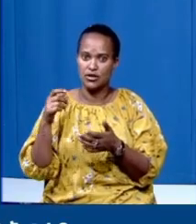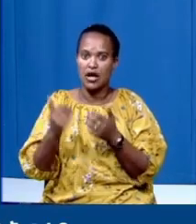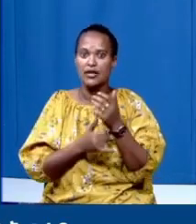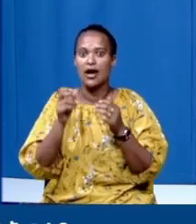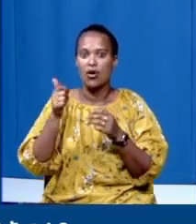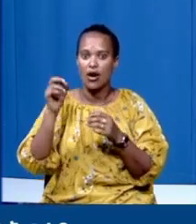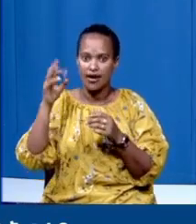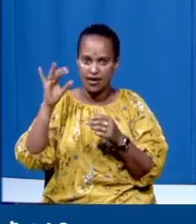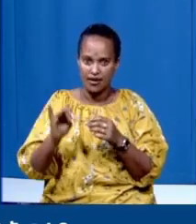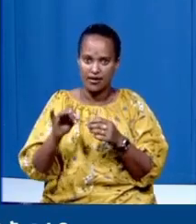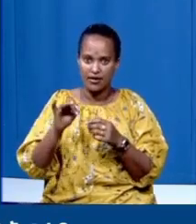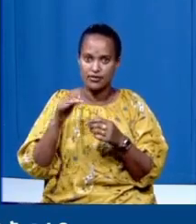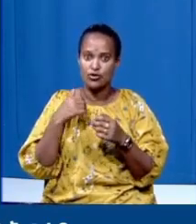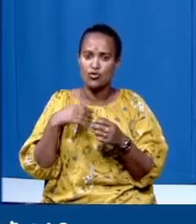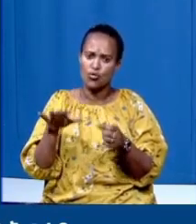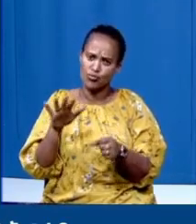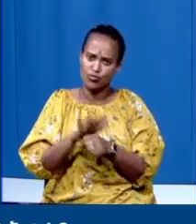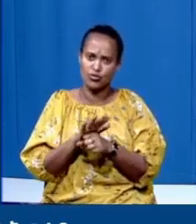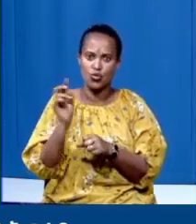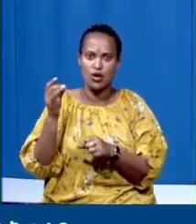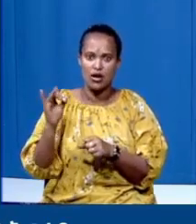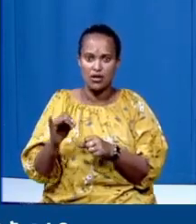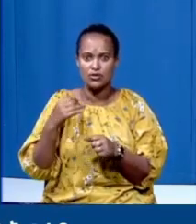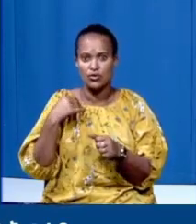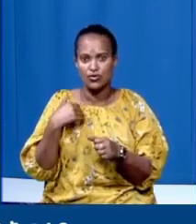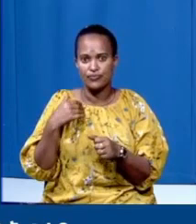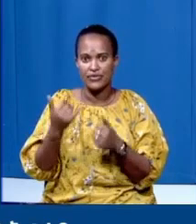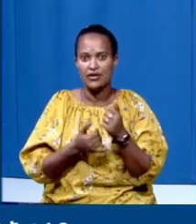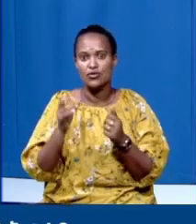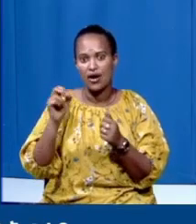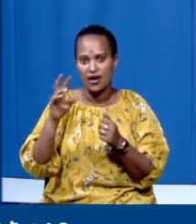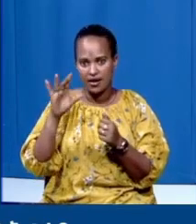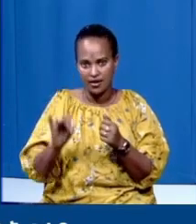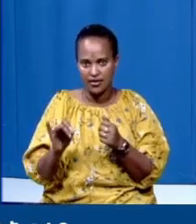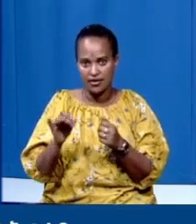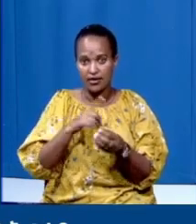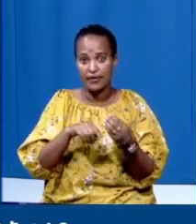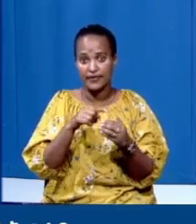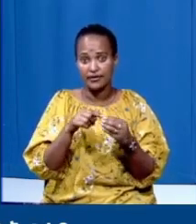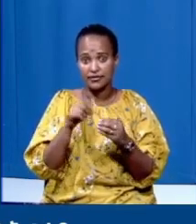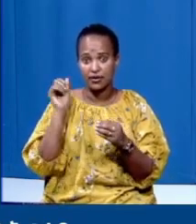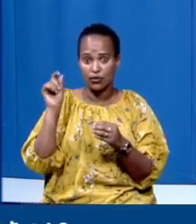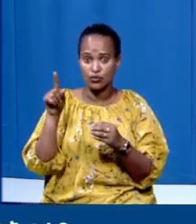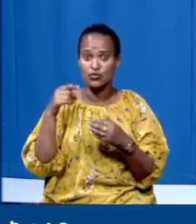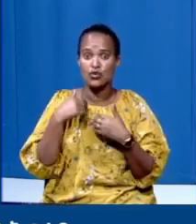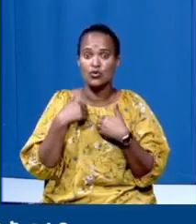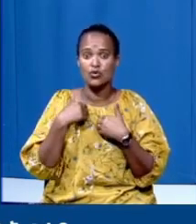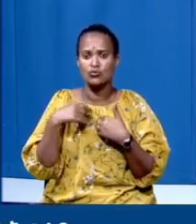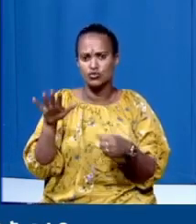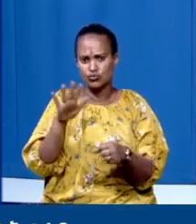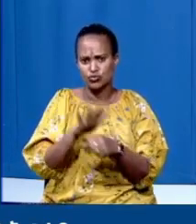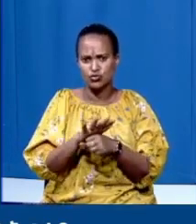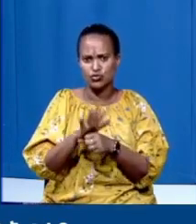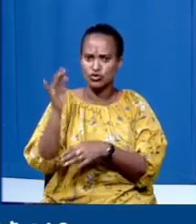ንትሕቲ እናብ ዘሎ ቆላታት ብምሉእ ናይ ትሕቲ ዓዲ ሃገራይ ዓዲ ዋዕላ ቦታ ስለዚ ከባቢታት ኣብኡ ዘሎ ደአን ብምሉእ